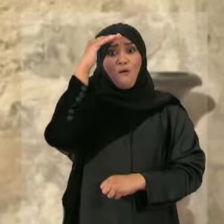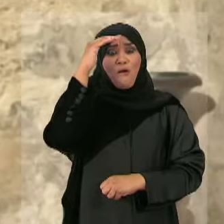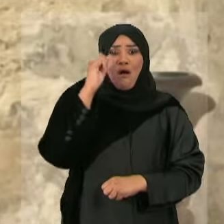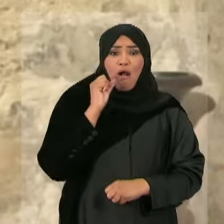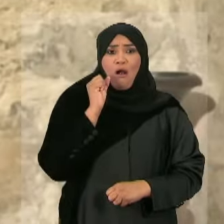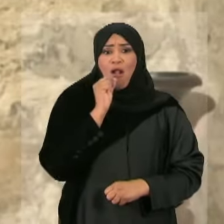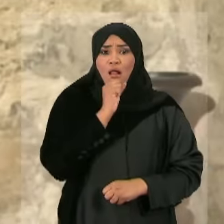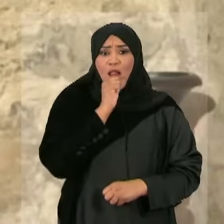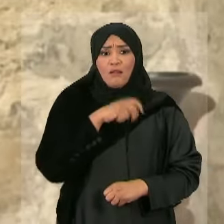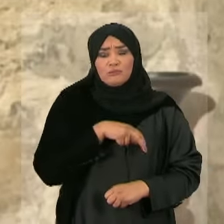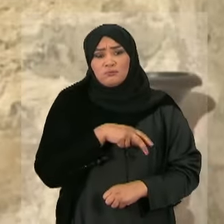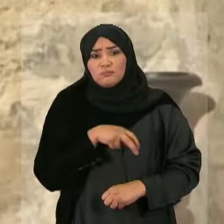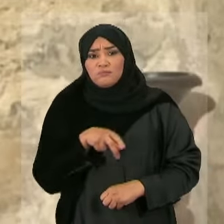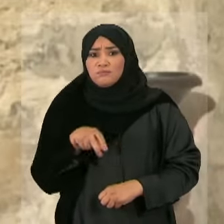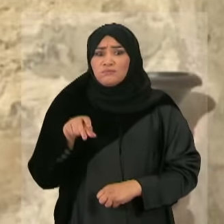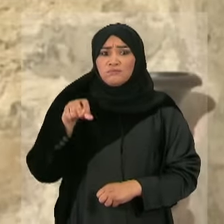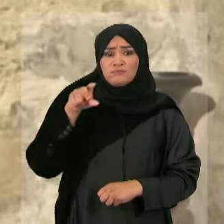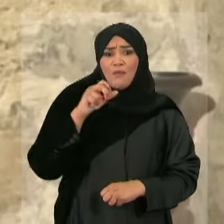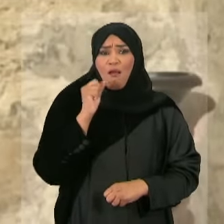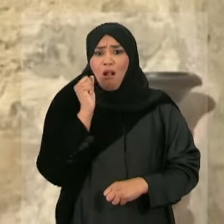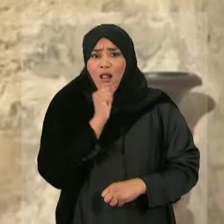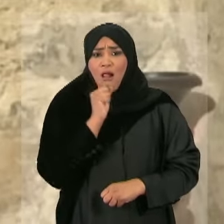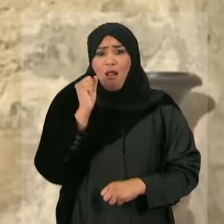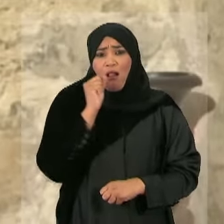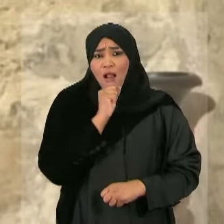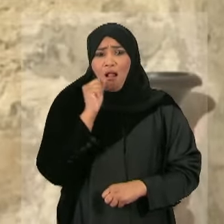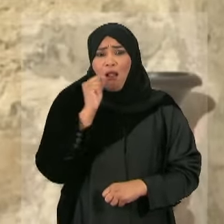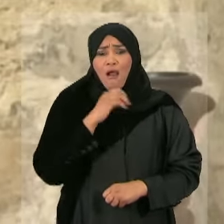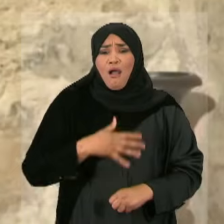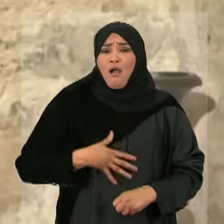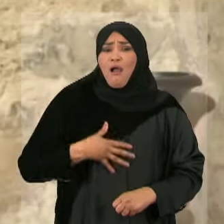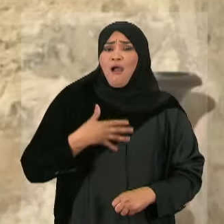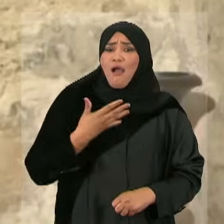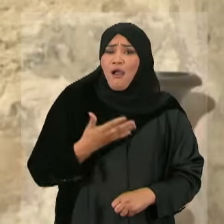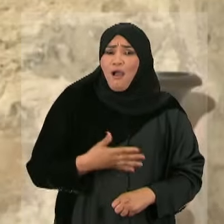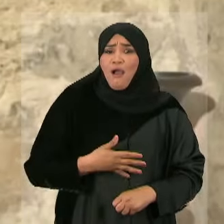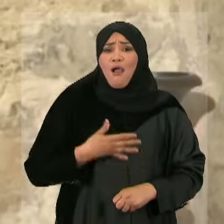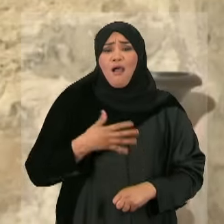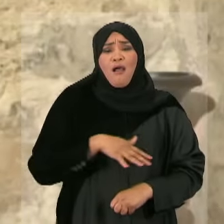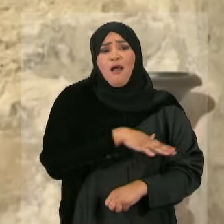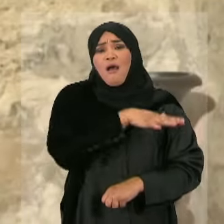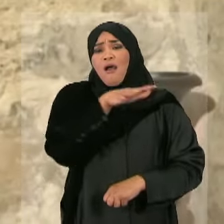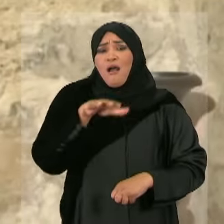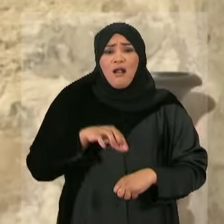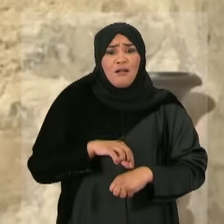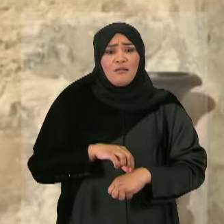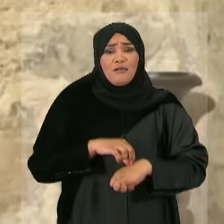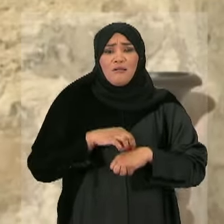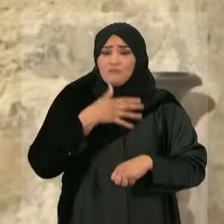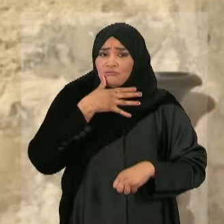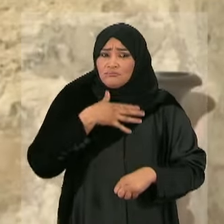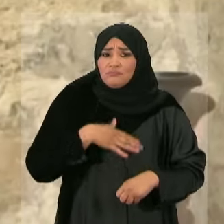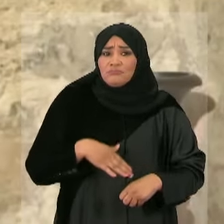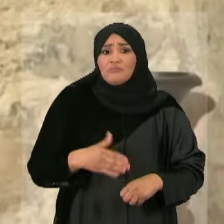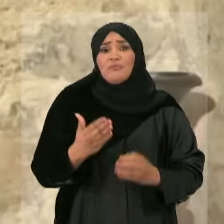في إلها طبعاً درج بيطلع لفوق، وقفت تغني أغاني مهاها تقول آيها يا ناس صلوا على النبي،